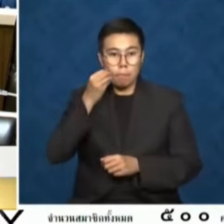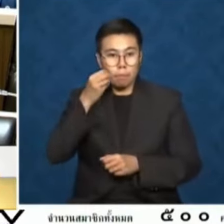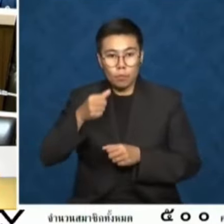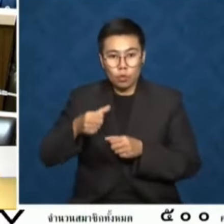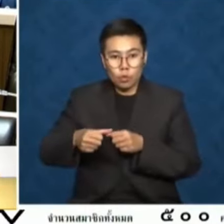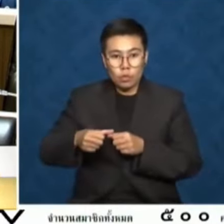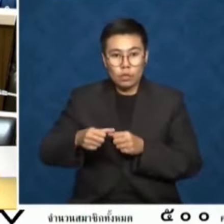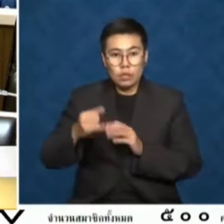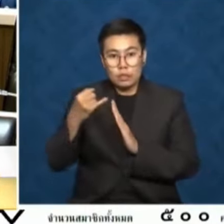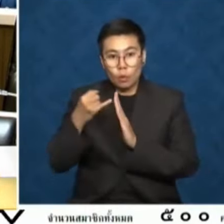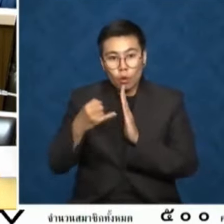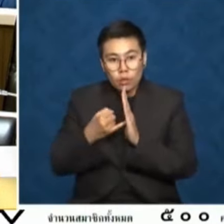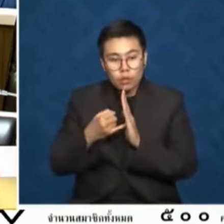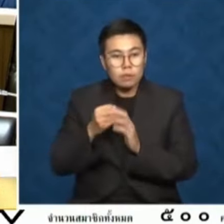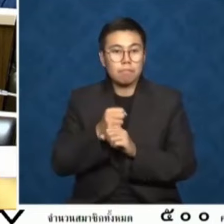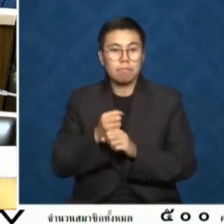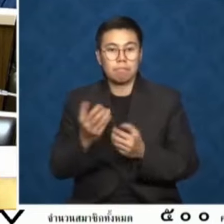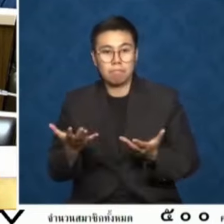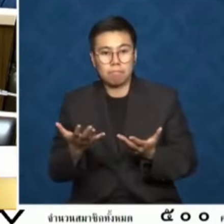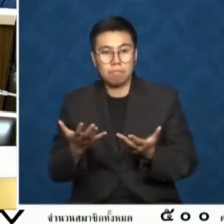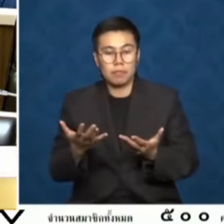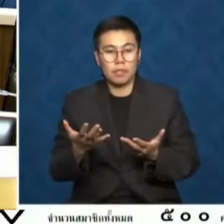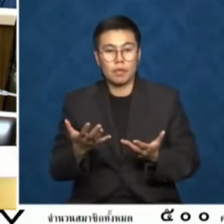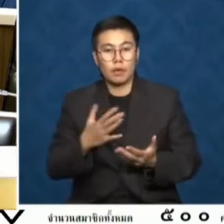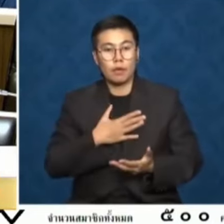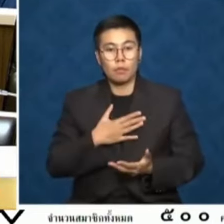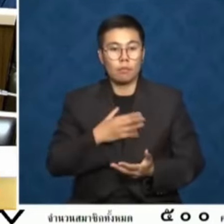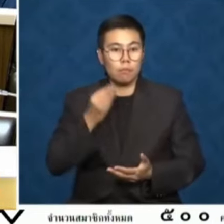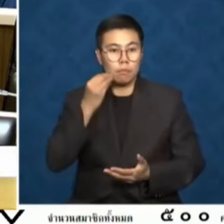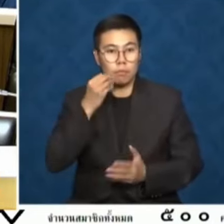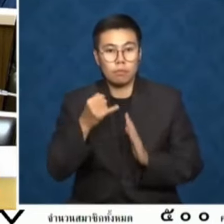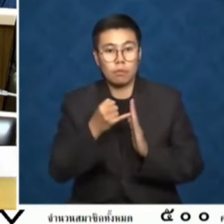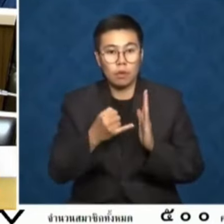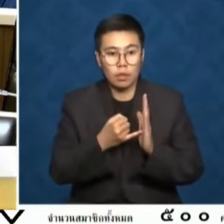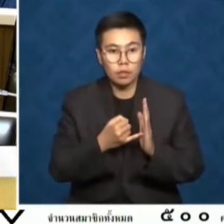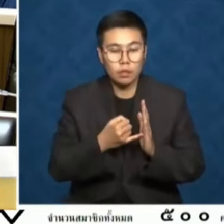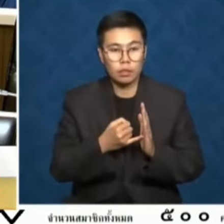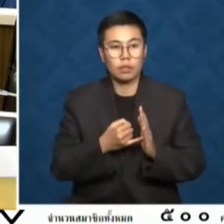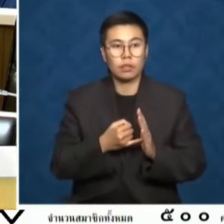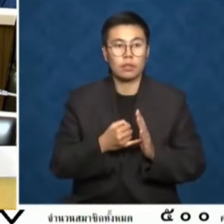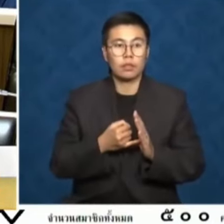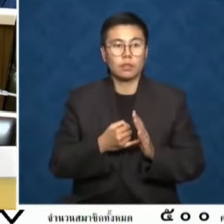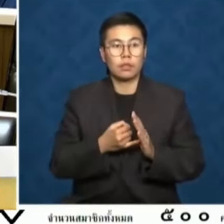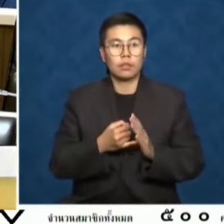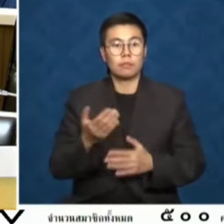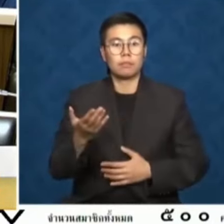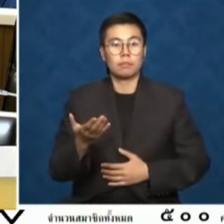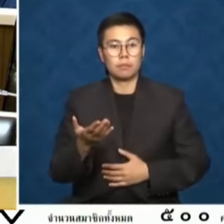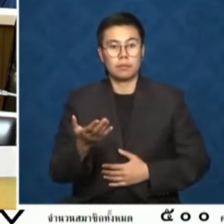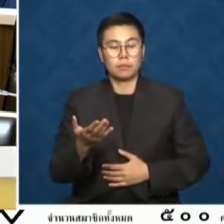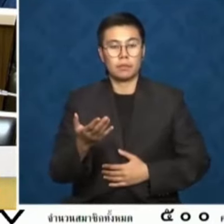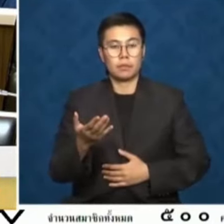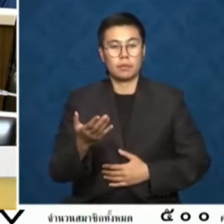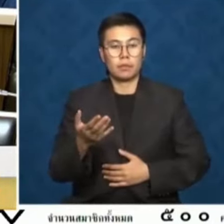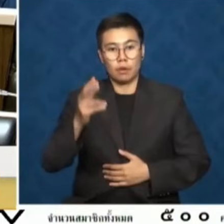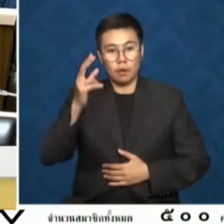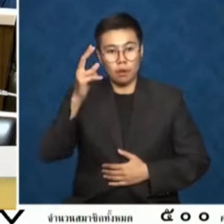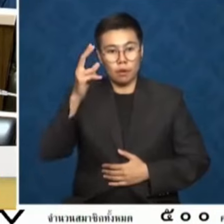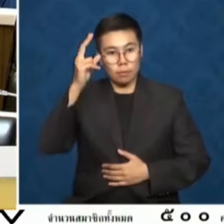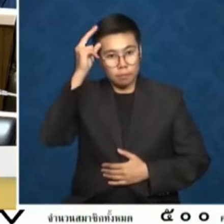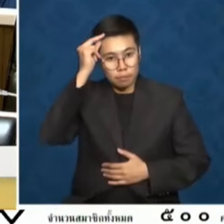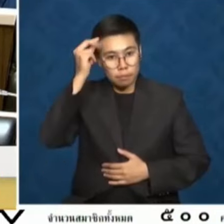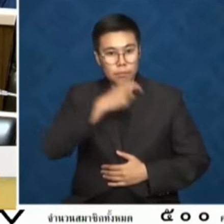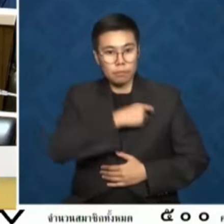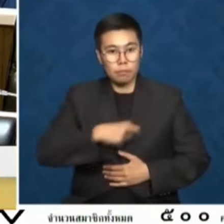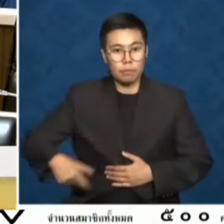เหลือหรือเปล่าเพราะว่าผมอยู่ต่างจังหวัดและองค์กรมพระเทพท่านไปโร